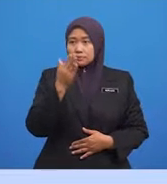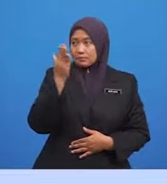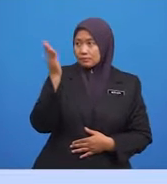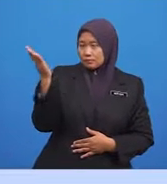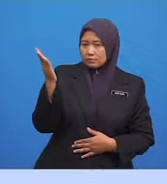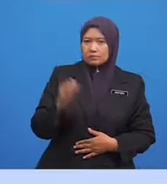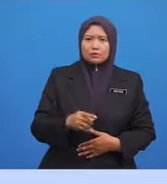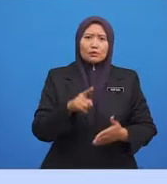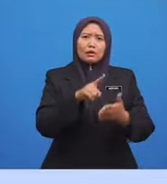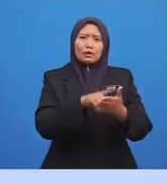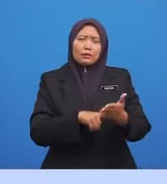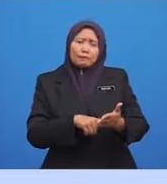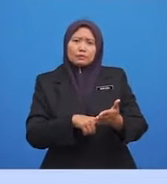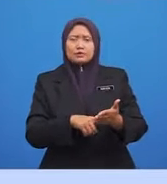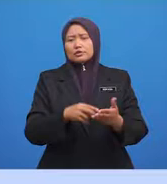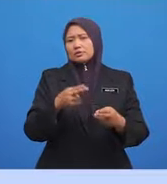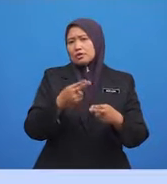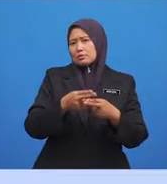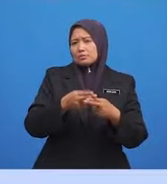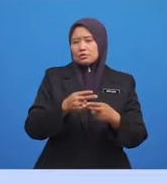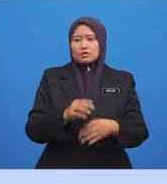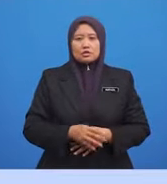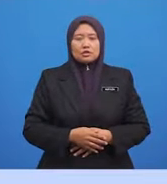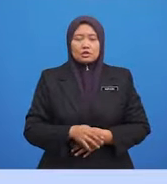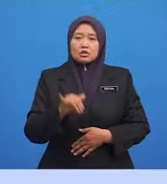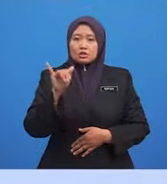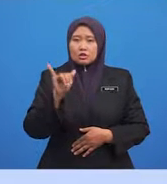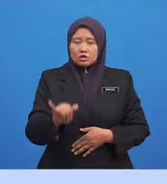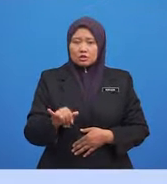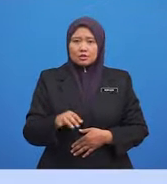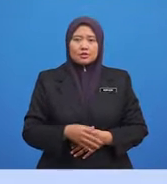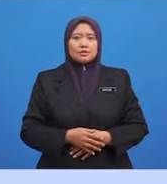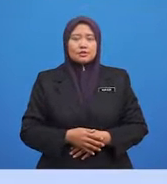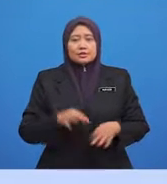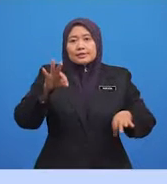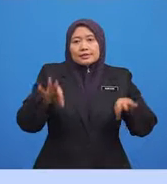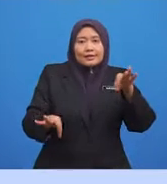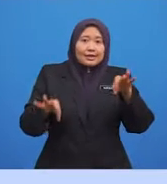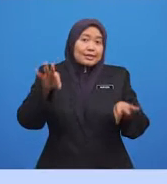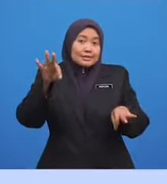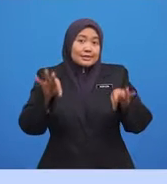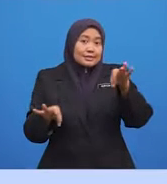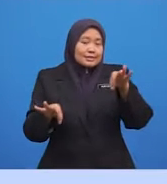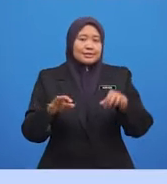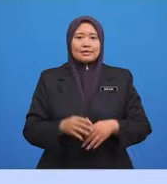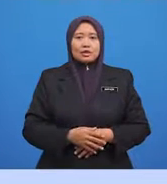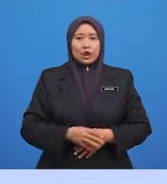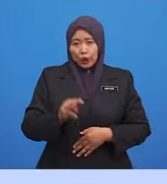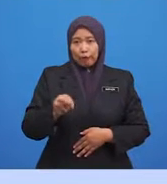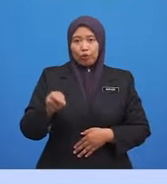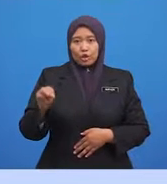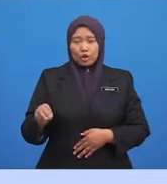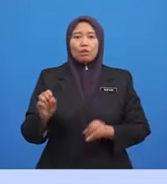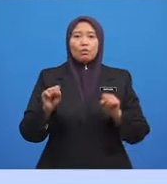Apakah nama alatan ini? Ya, ini adalah dacing.